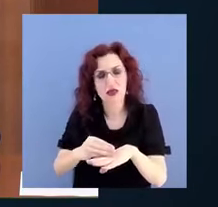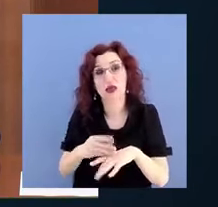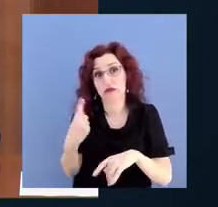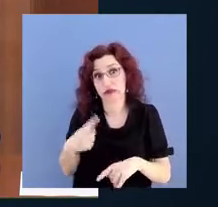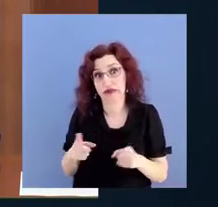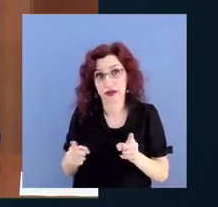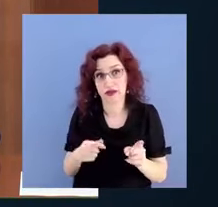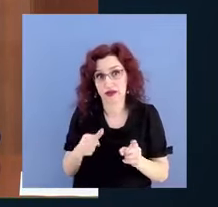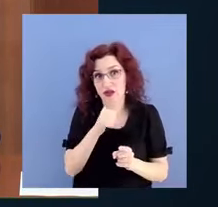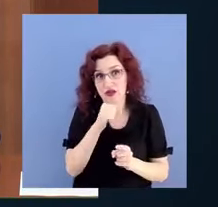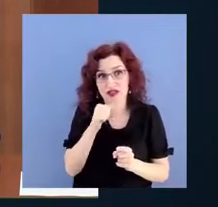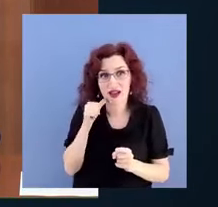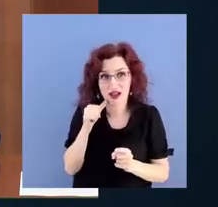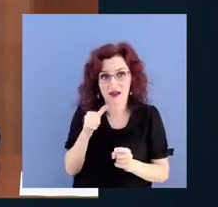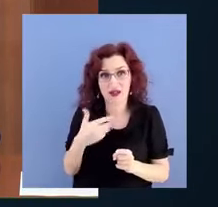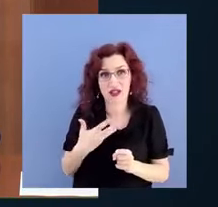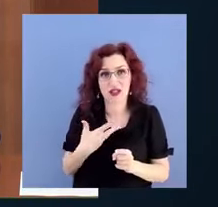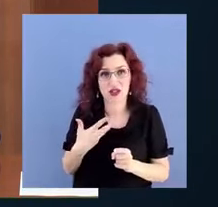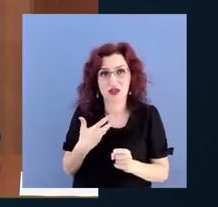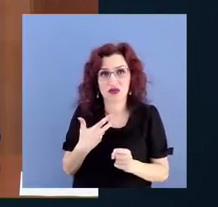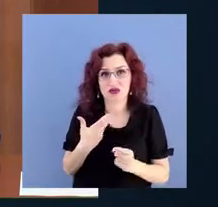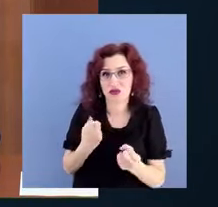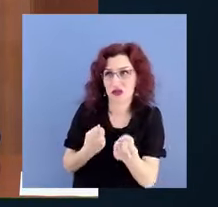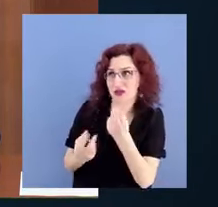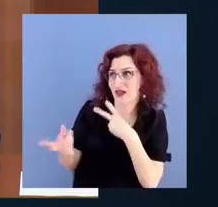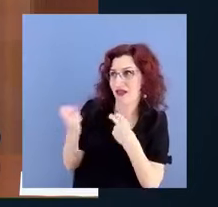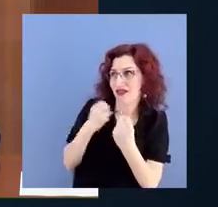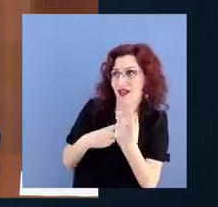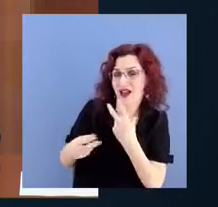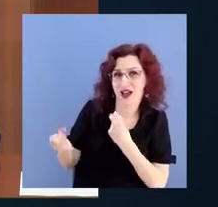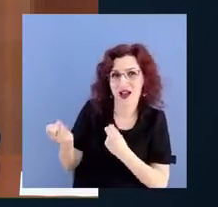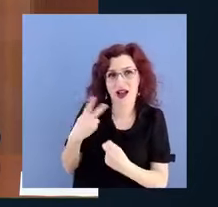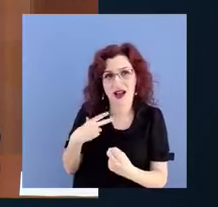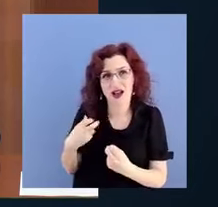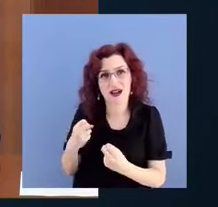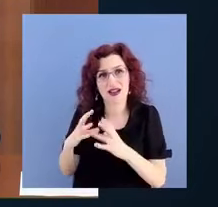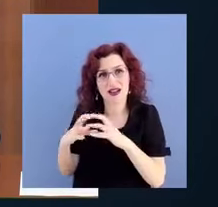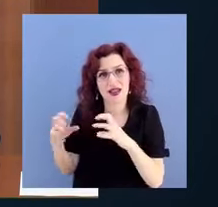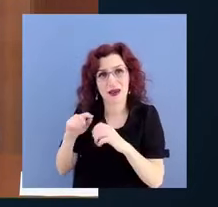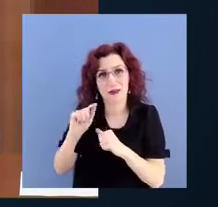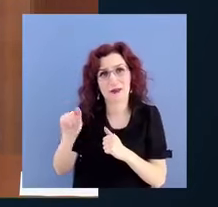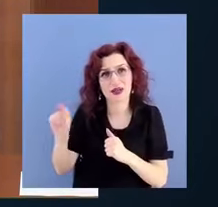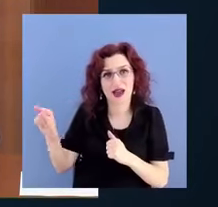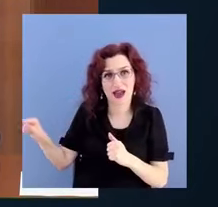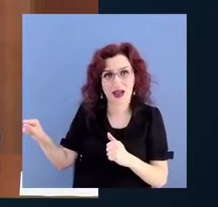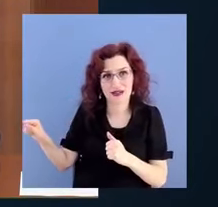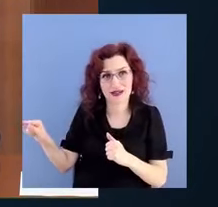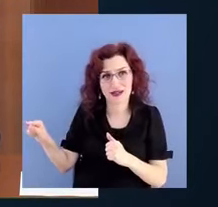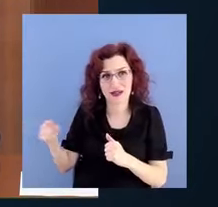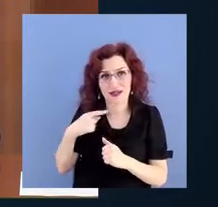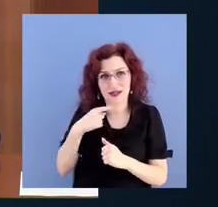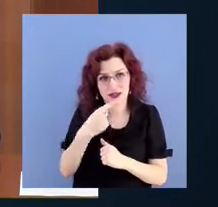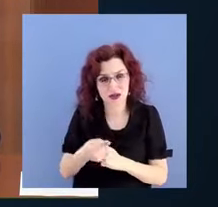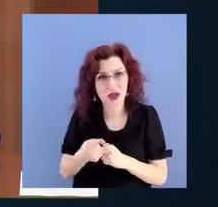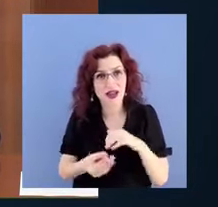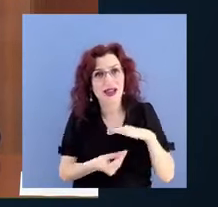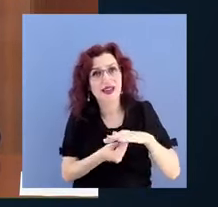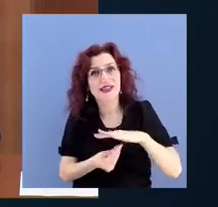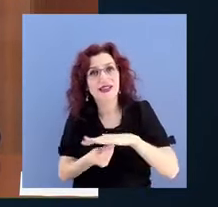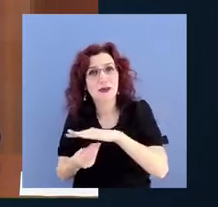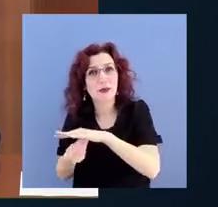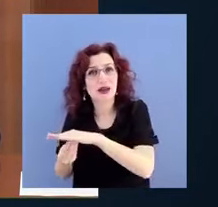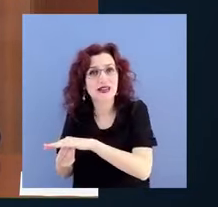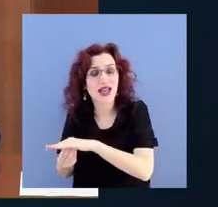ci arrivano segnali da parte delle imprese che ci dicono che nel richiamare i dipendenti in